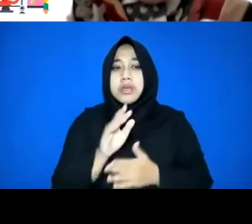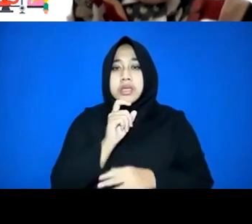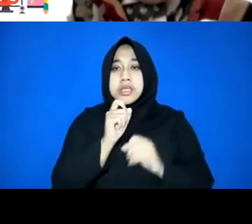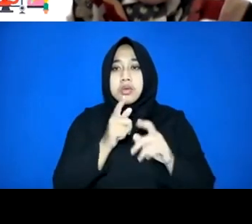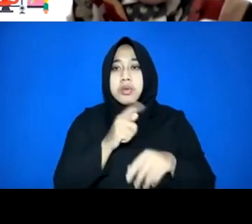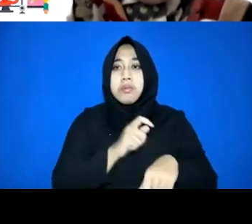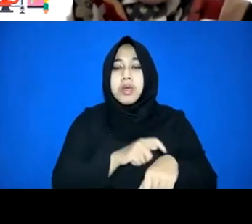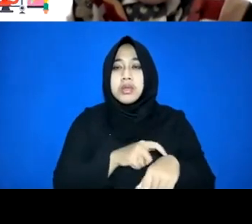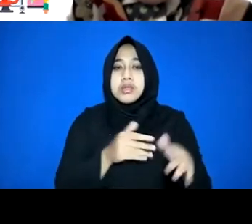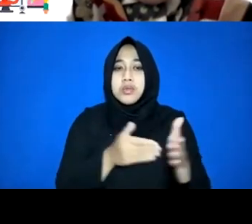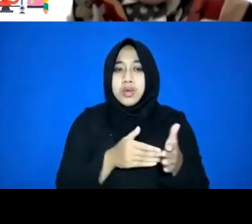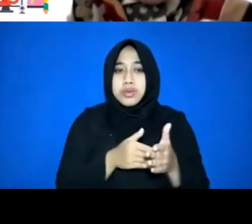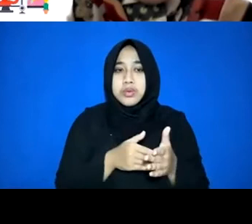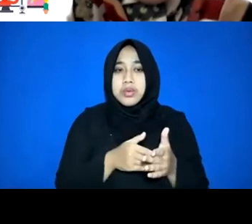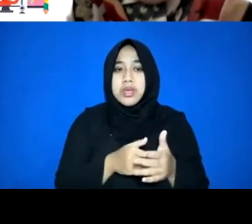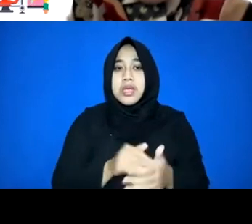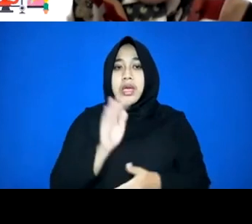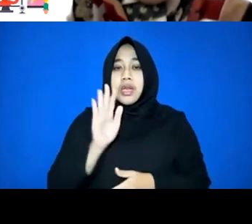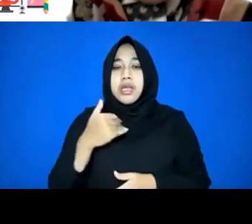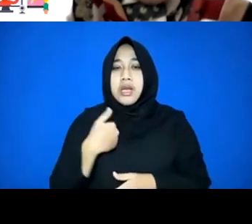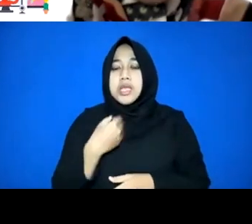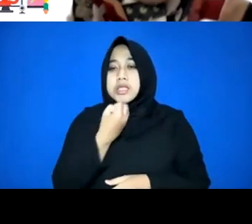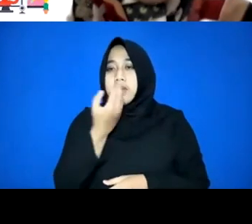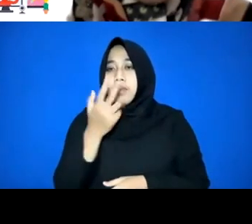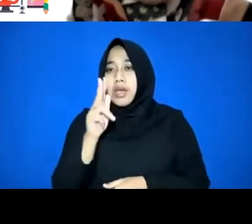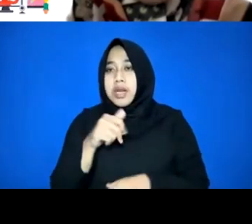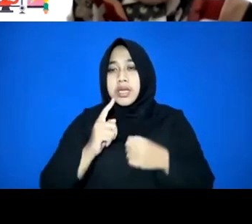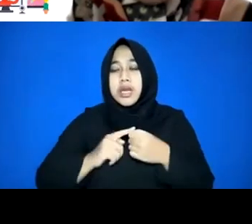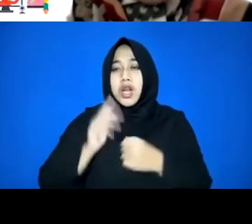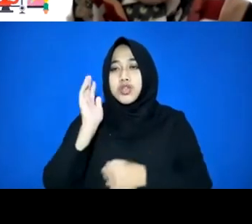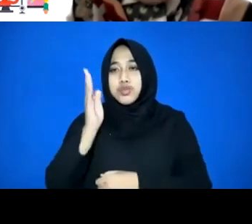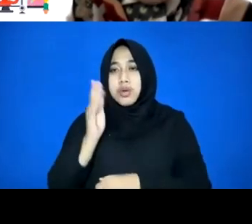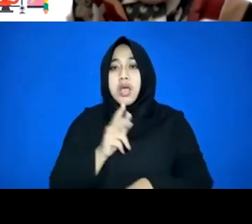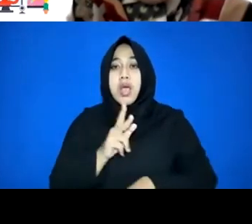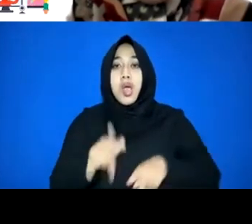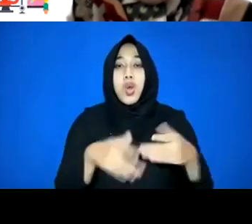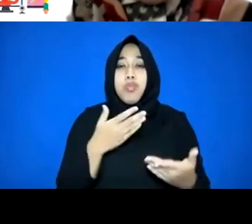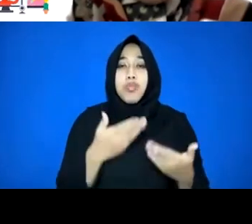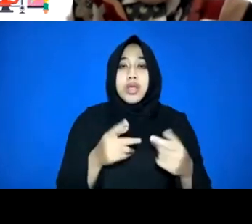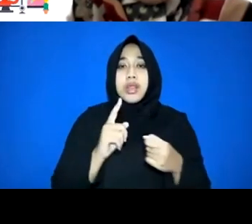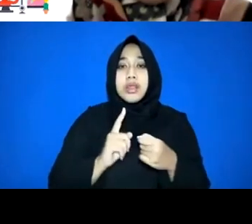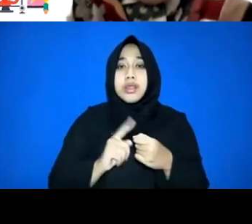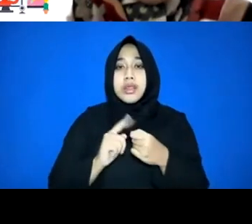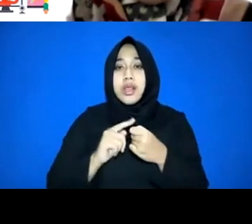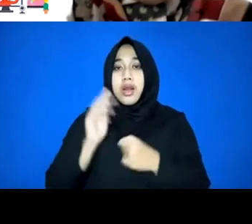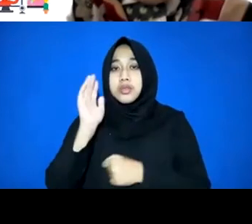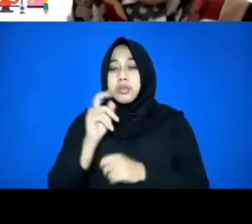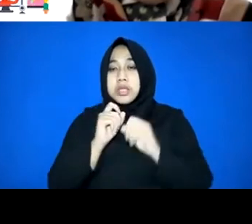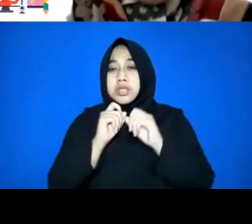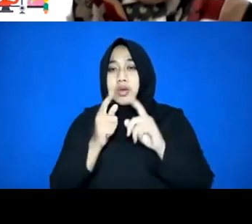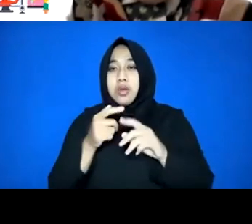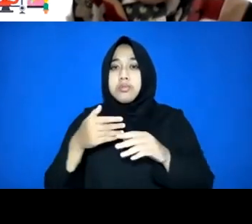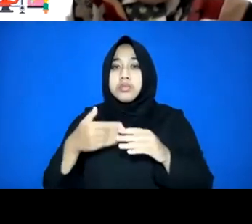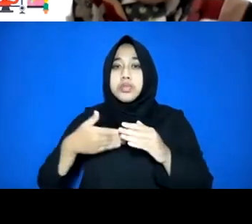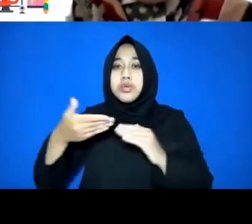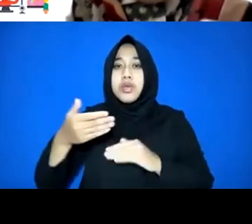karena keterbatasan waktu. Nanti akan saya sampaikan kepada para narasumber sehingga kalau memungkinkan para narasumber nanti bisa menjawab di luar sesi